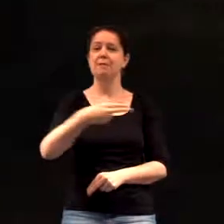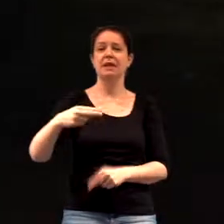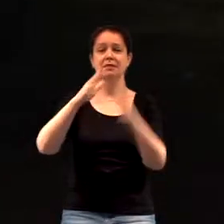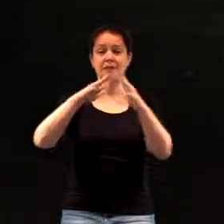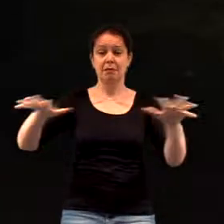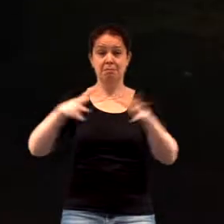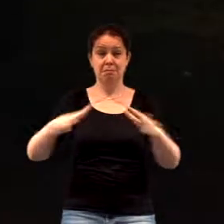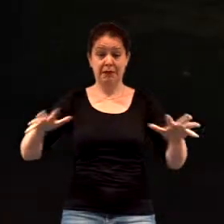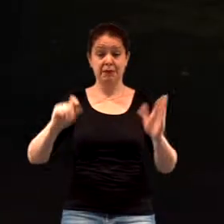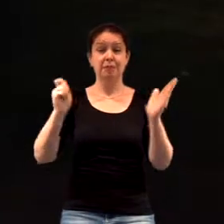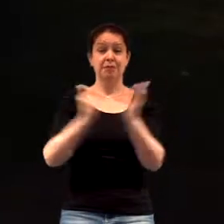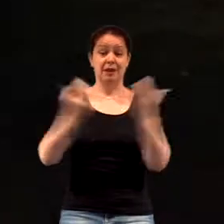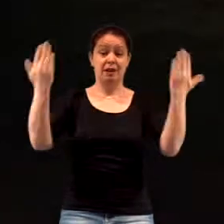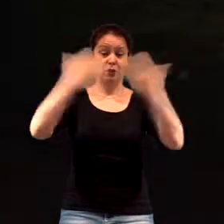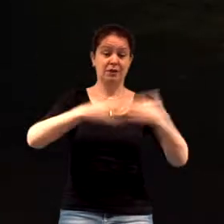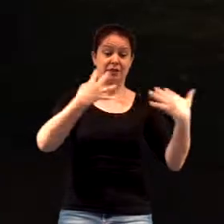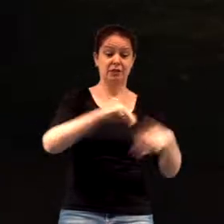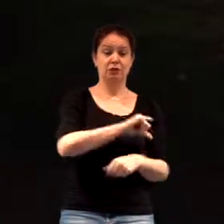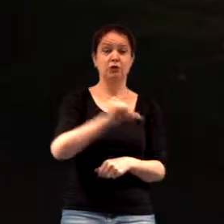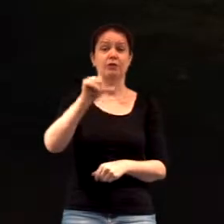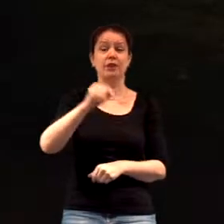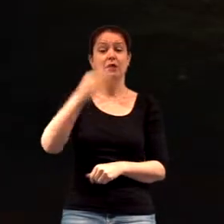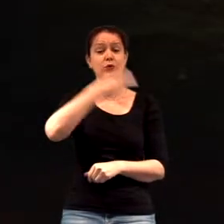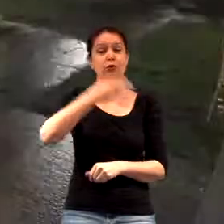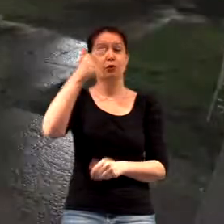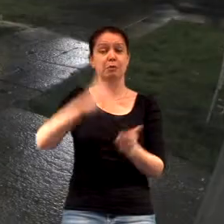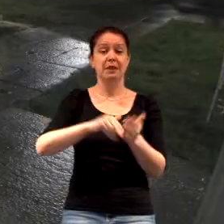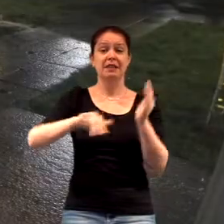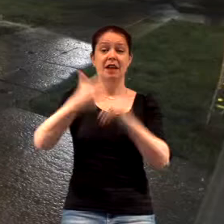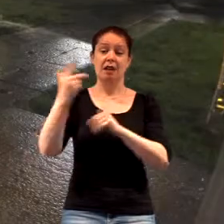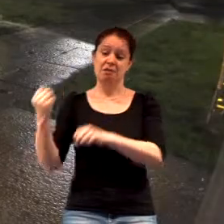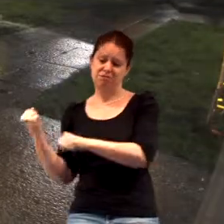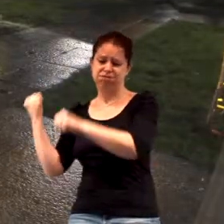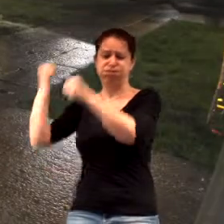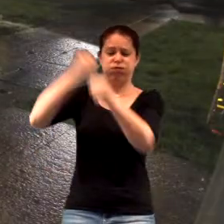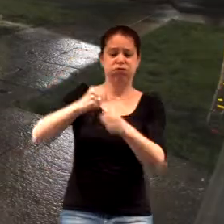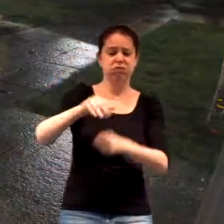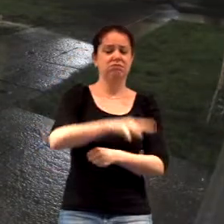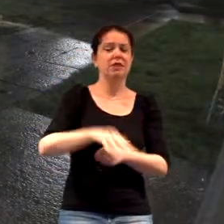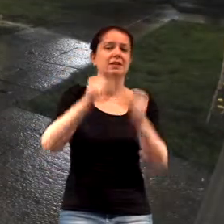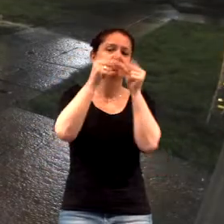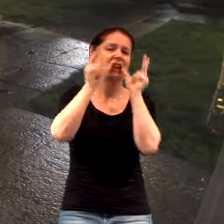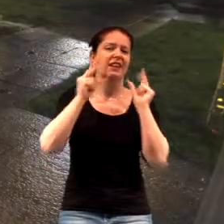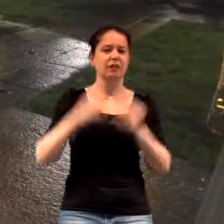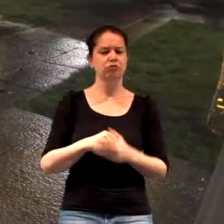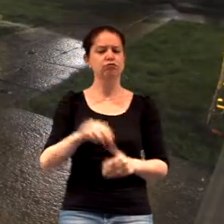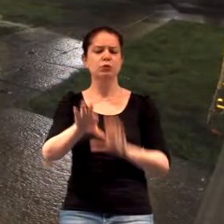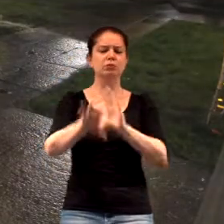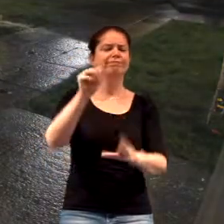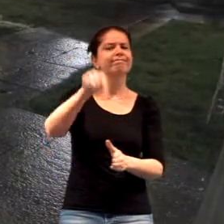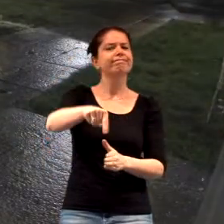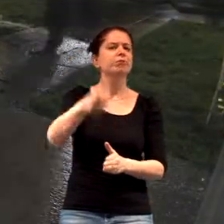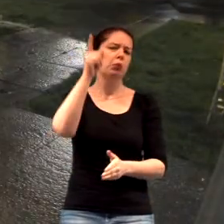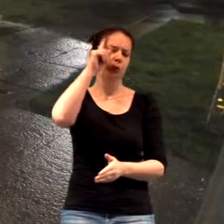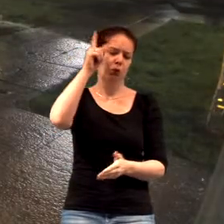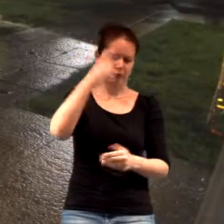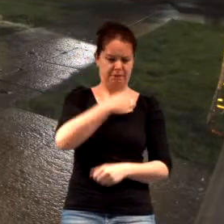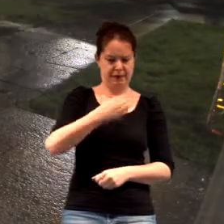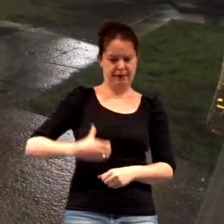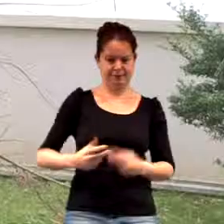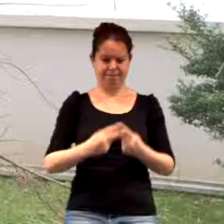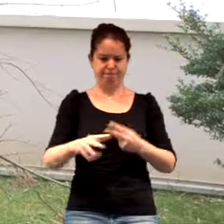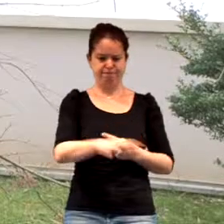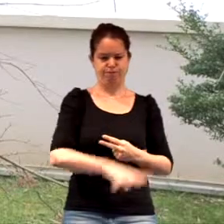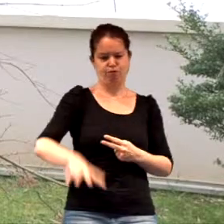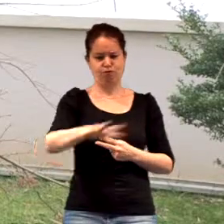Stalingrad dans la nuit du 19 au 20 novembre 2013. La place Stalingrad a été choisie parce que c'est le bas de l'esplanade de la mairie et un peu le